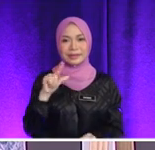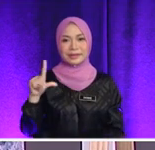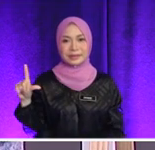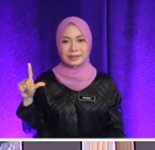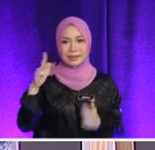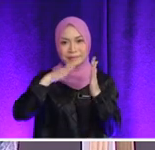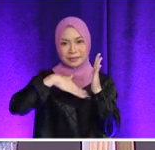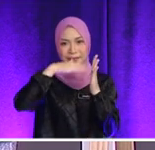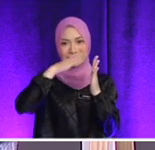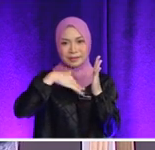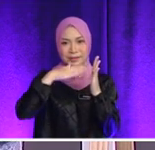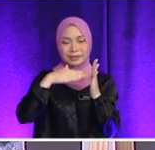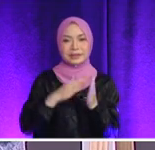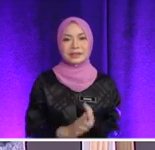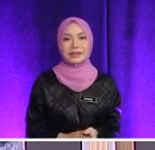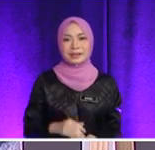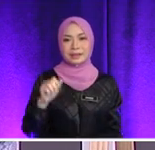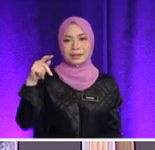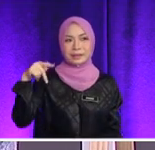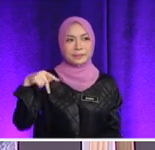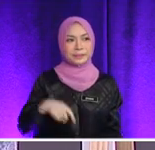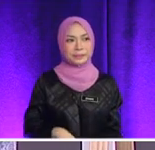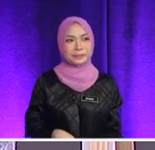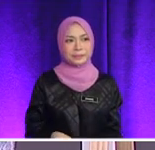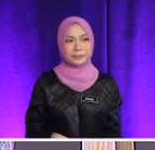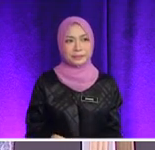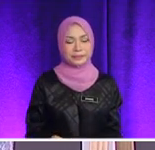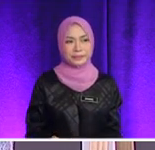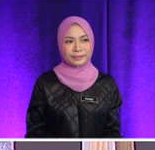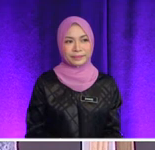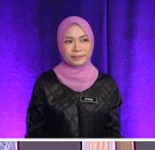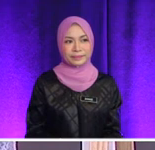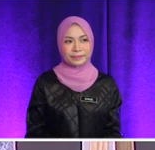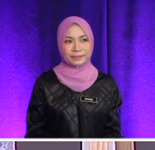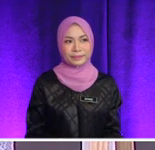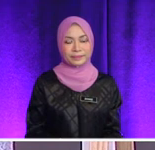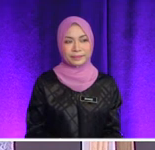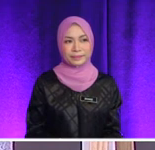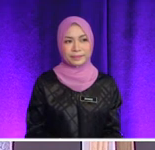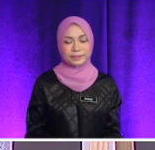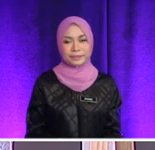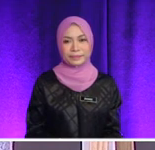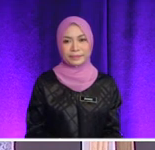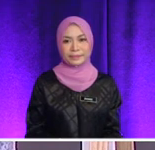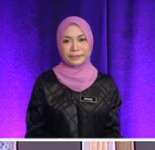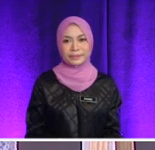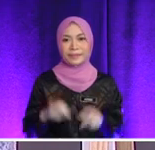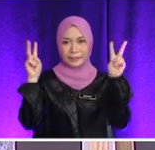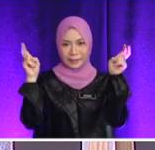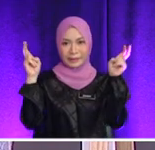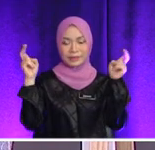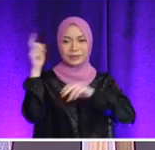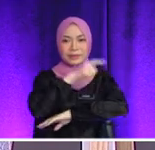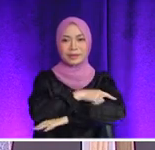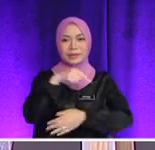Oke kalau diikutkan eee cerita ini kita eee banyak aliran tapi fokus kita hari ini ee